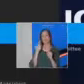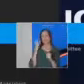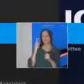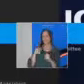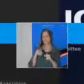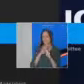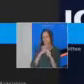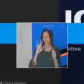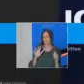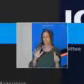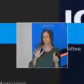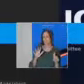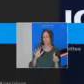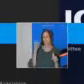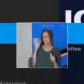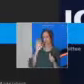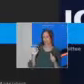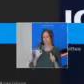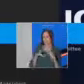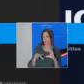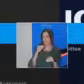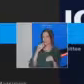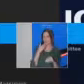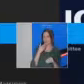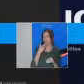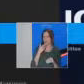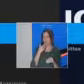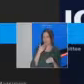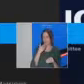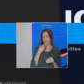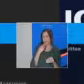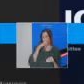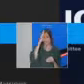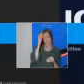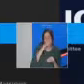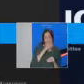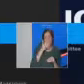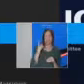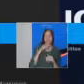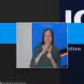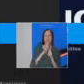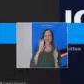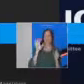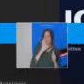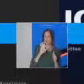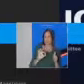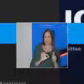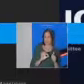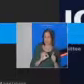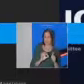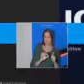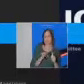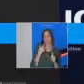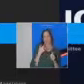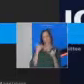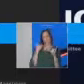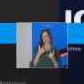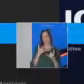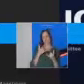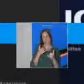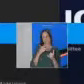הדמוקרטית. כלומר, אם ב-2016 אחוז המצביעים היהודים לטראמפ היה 16%,